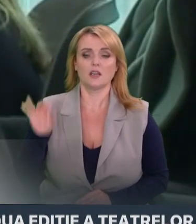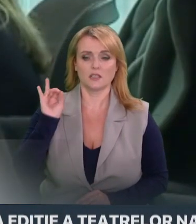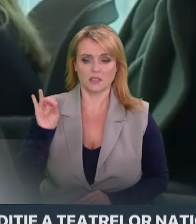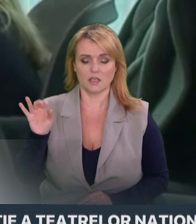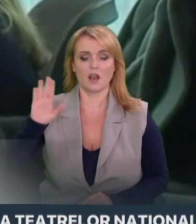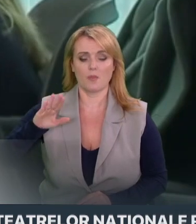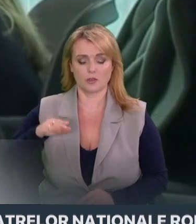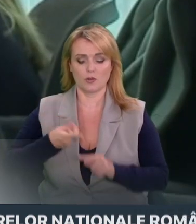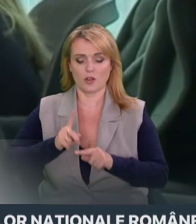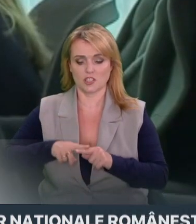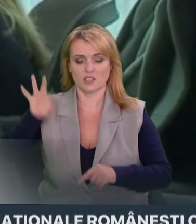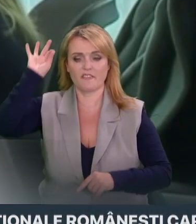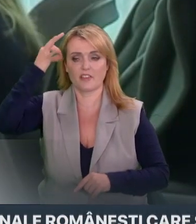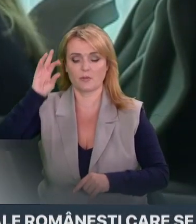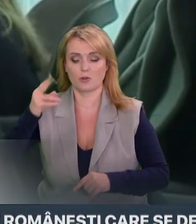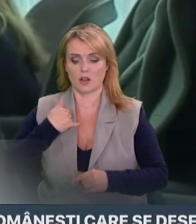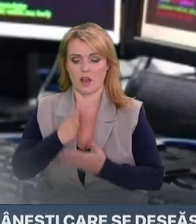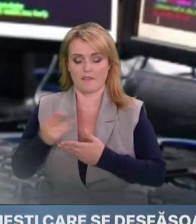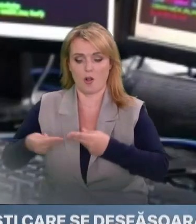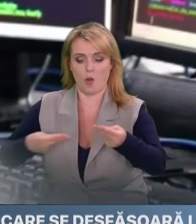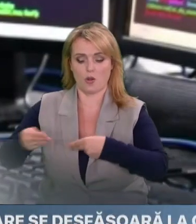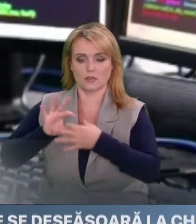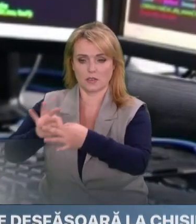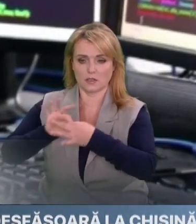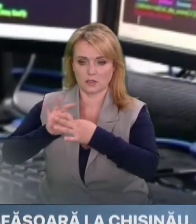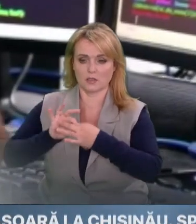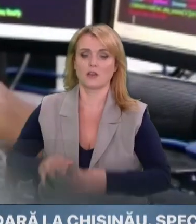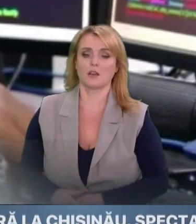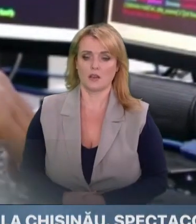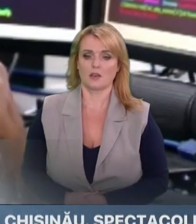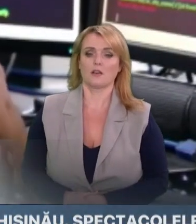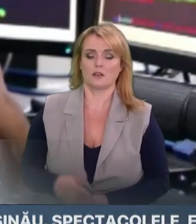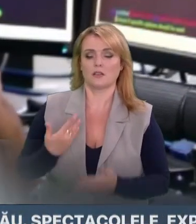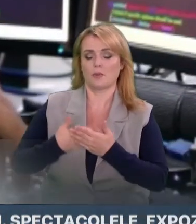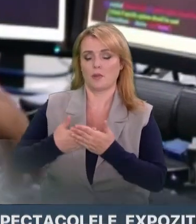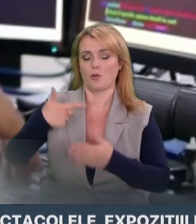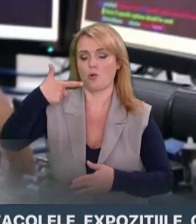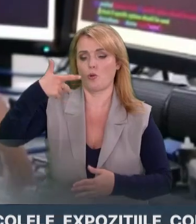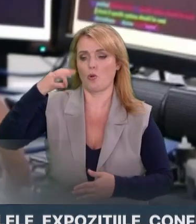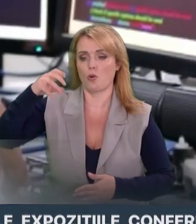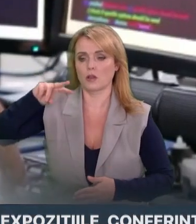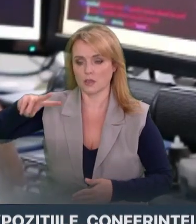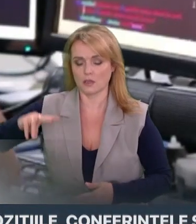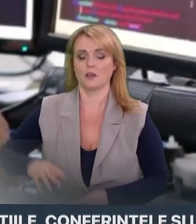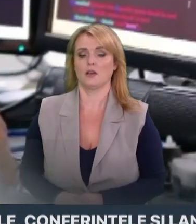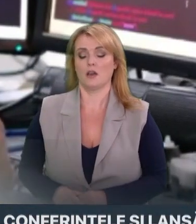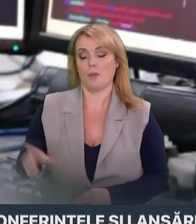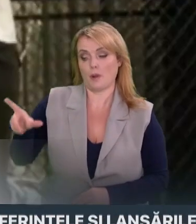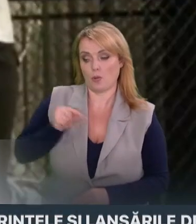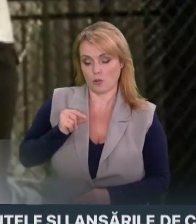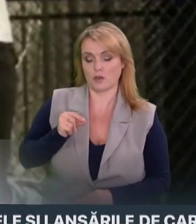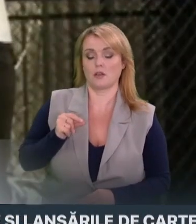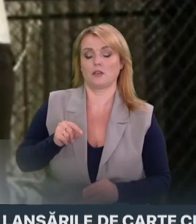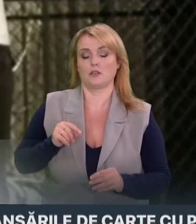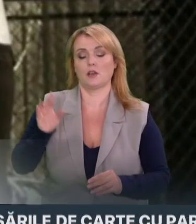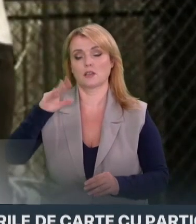aceste companii mari producătoare, astfel precum Cisco, Palo Alto, Google, Fortinet, împreună cu ei,